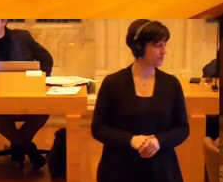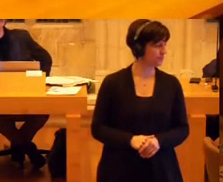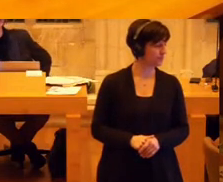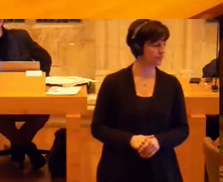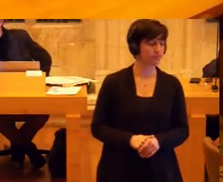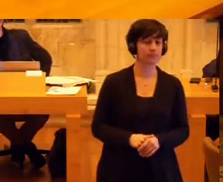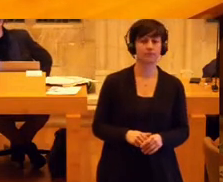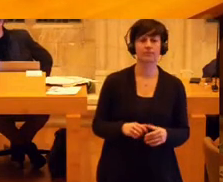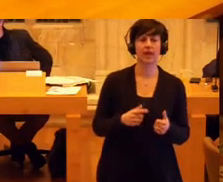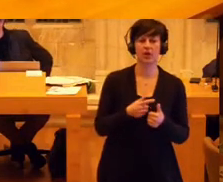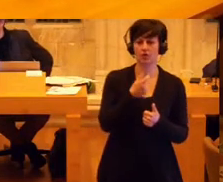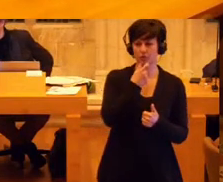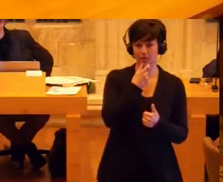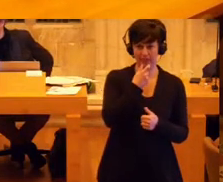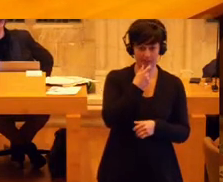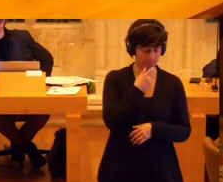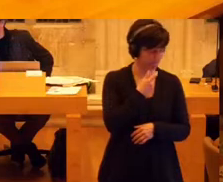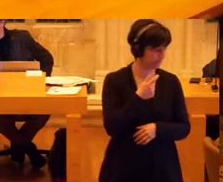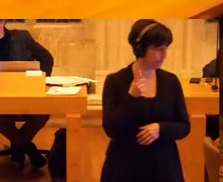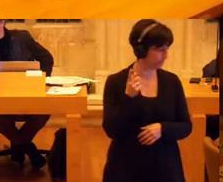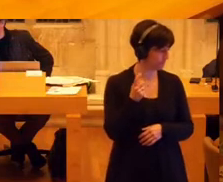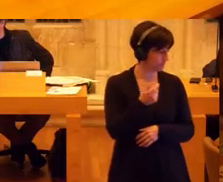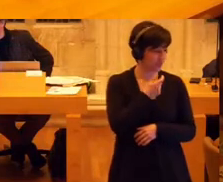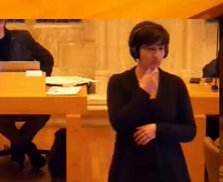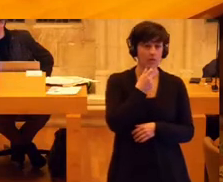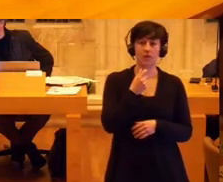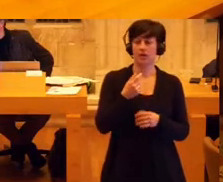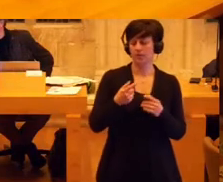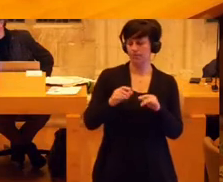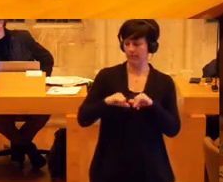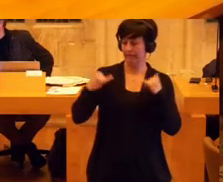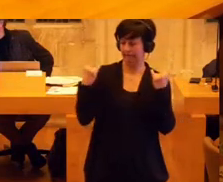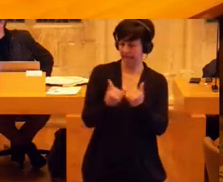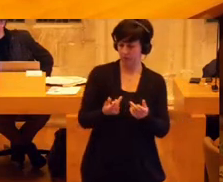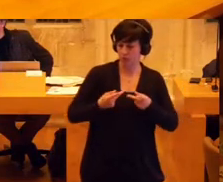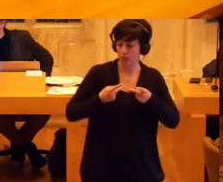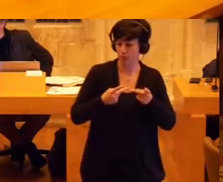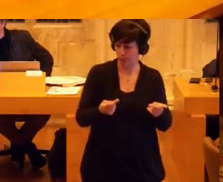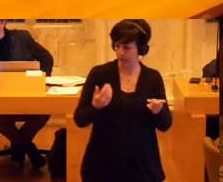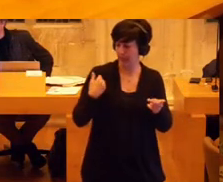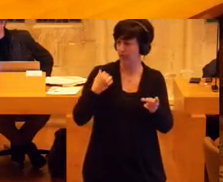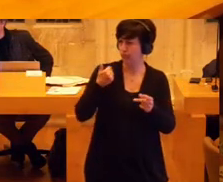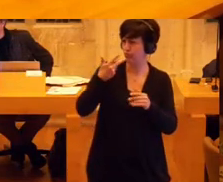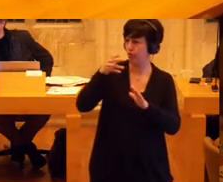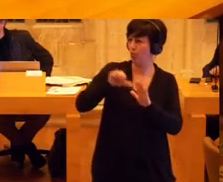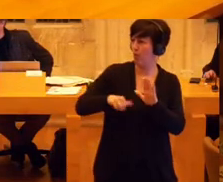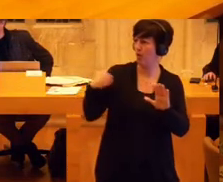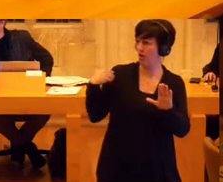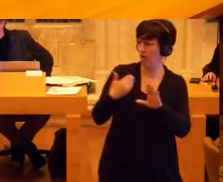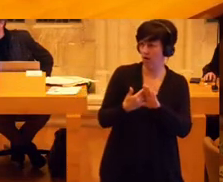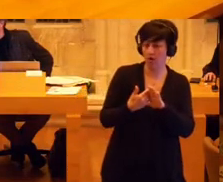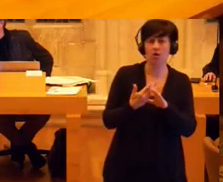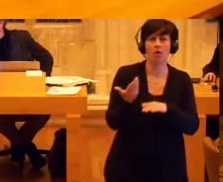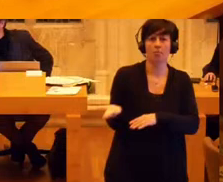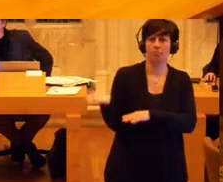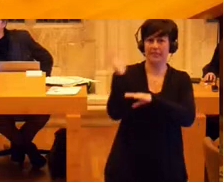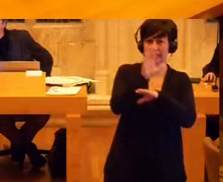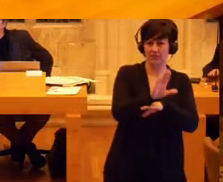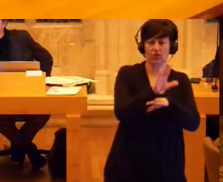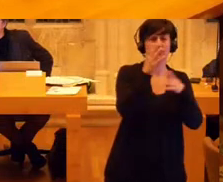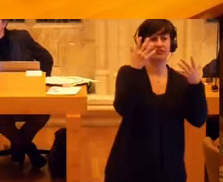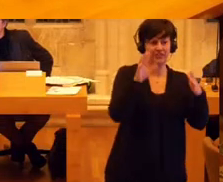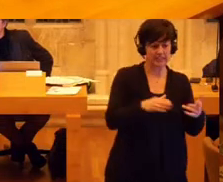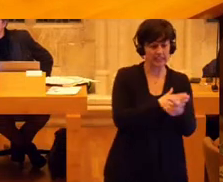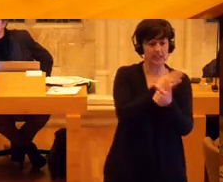Donc ce PowerPoint a été déjà présenté évidemment en réunion publique il y a quelques mois, en commission municipale préalablement à